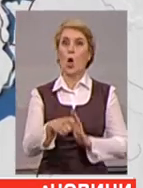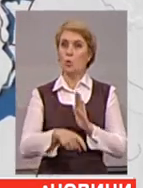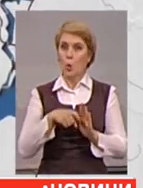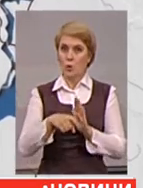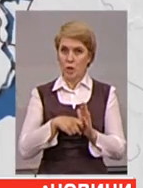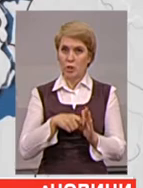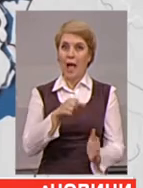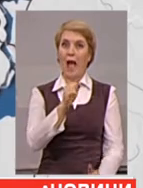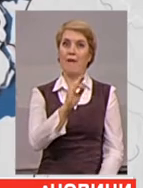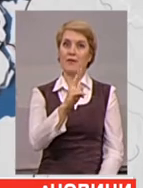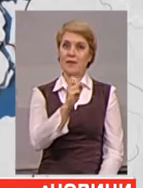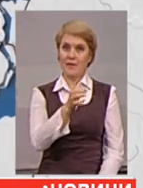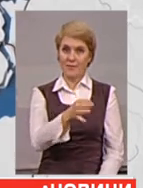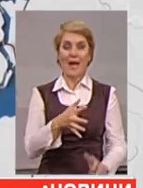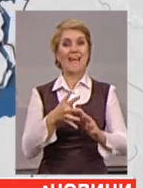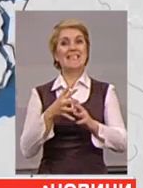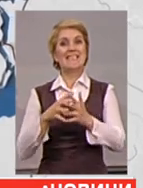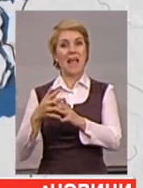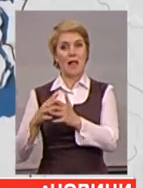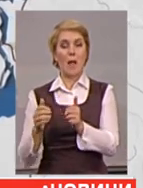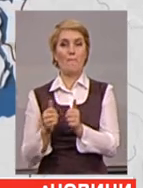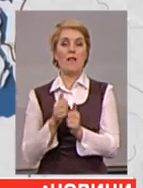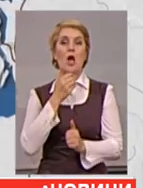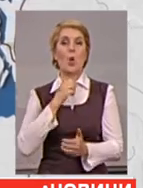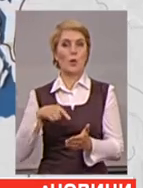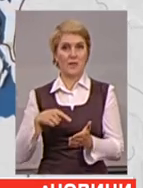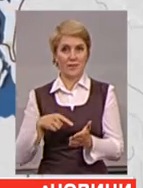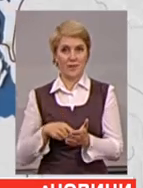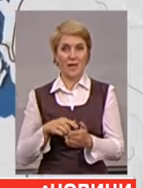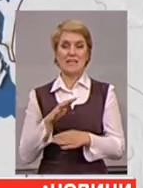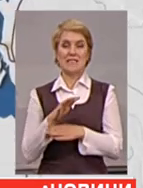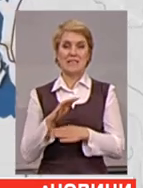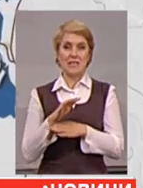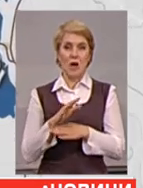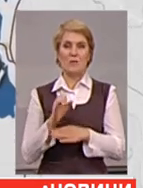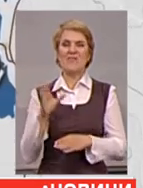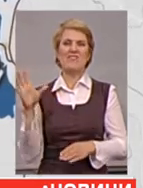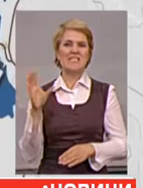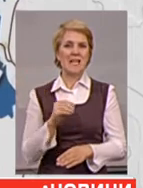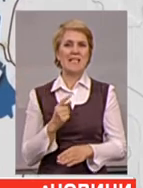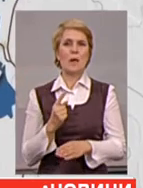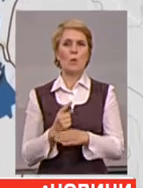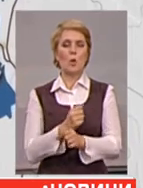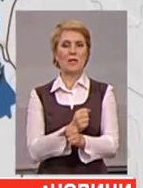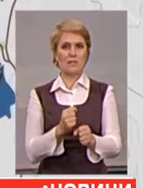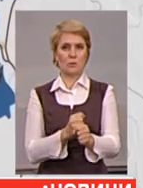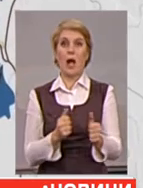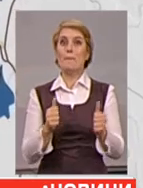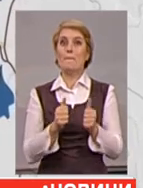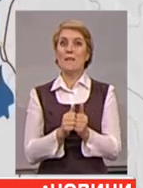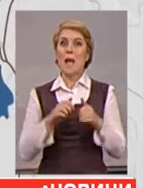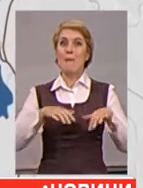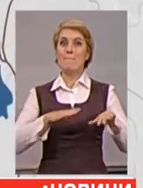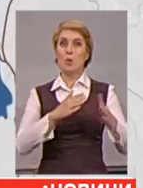Авдіївку і села біля Горлівки. Попри мінські домовленості, б'є з усієї забороненої зброї. А на приморському рубежі використовує ще й реактивну